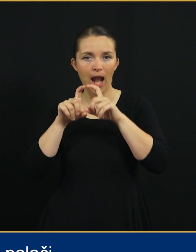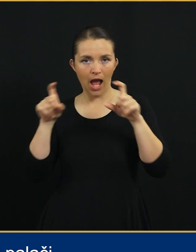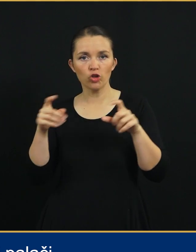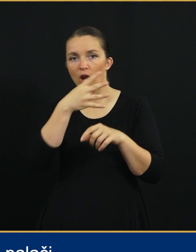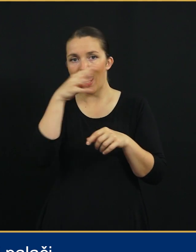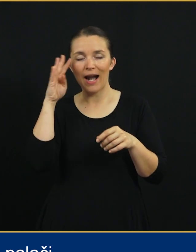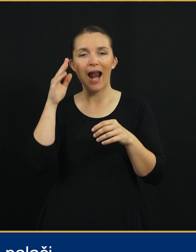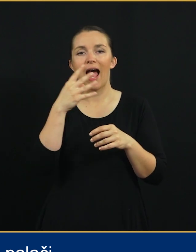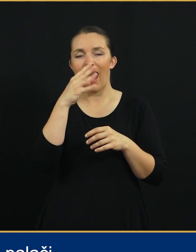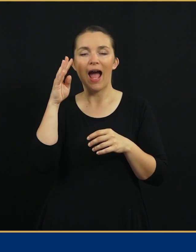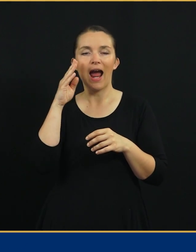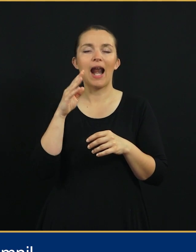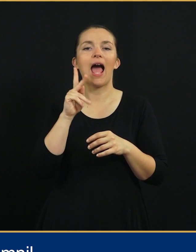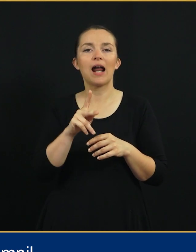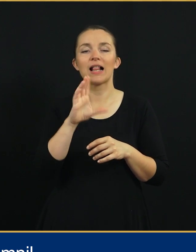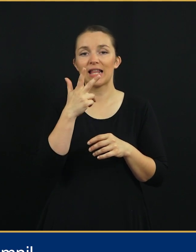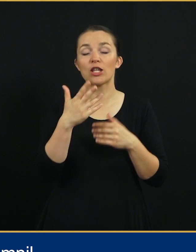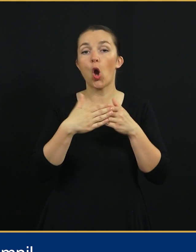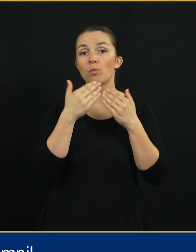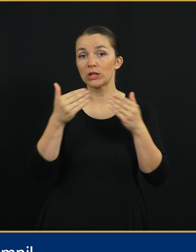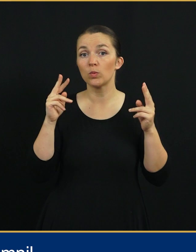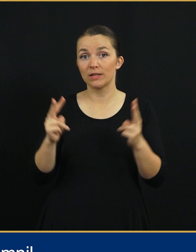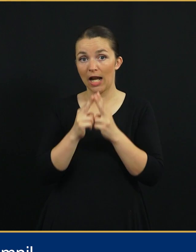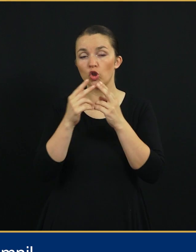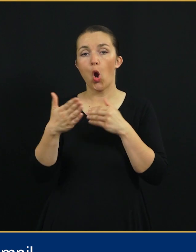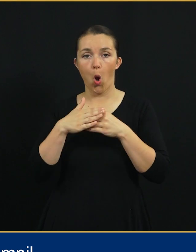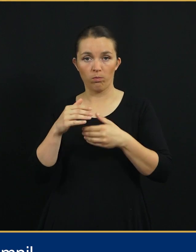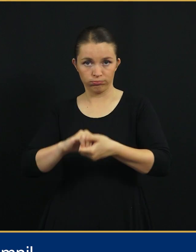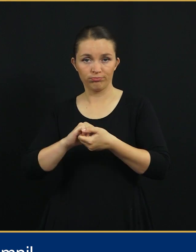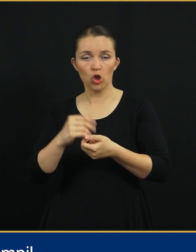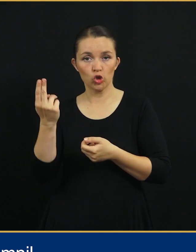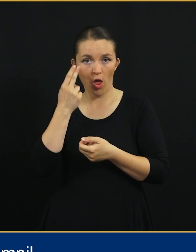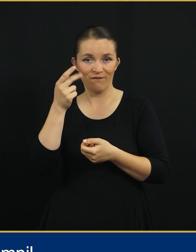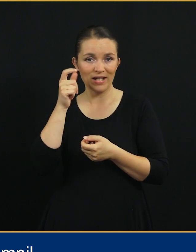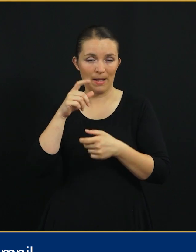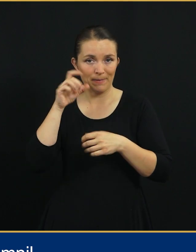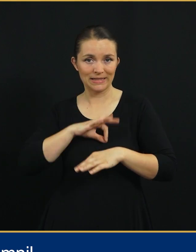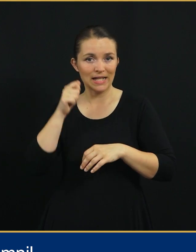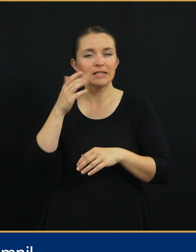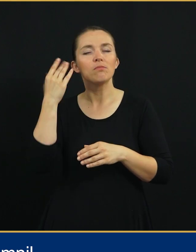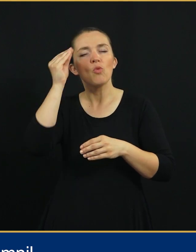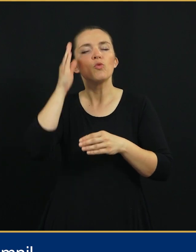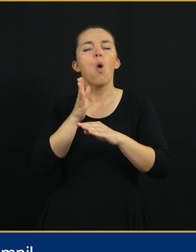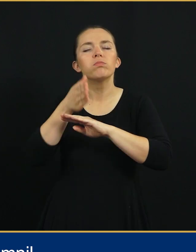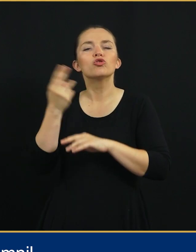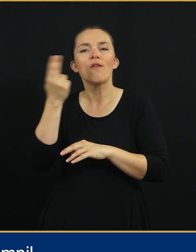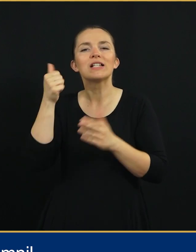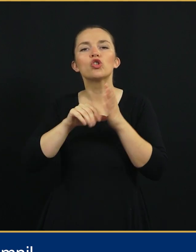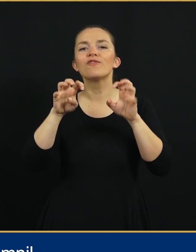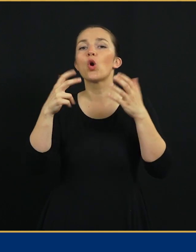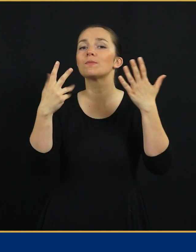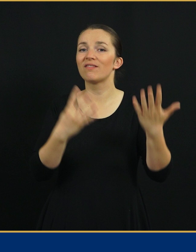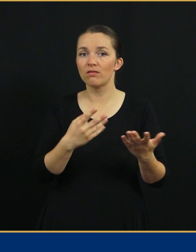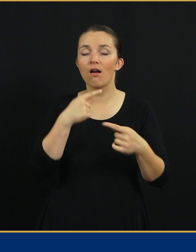III. Ob pozdravnem srečanju s predsednico republike spomnil na obisk v Sloveniji leta 1998 ter